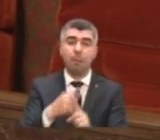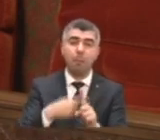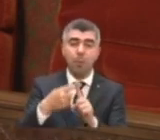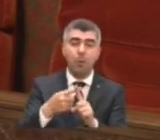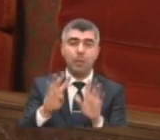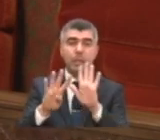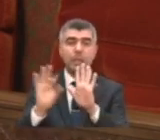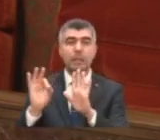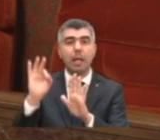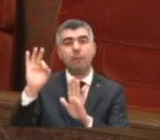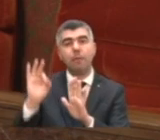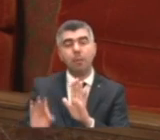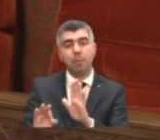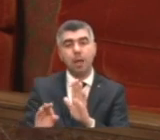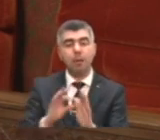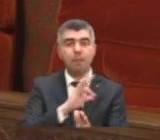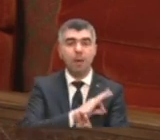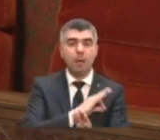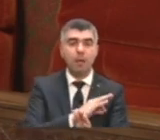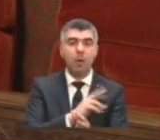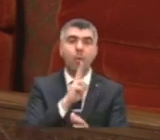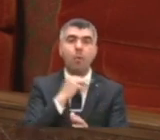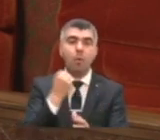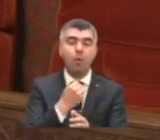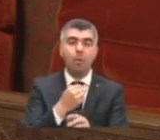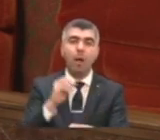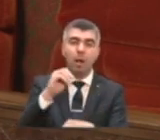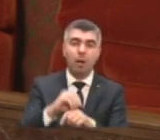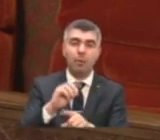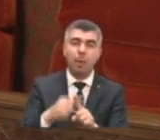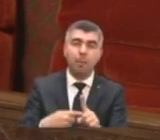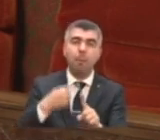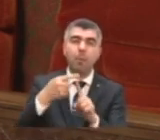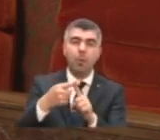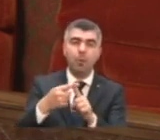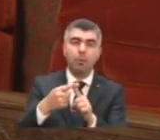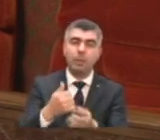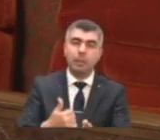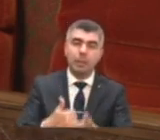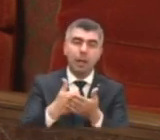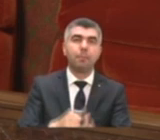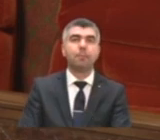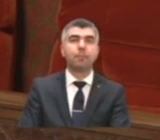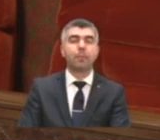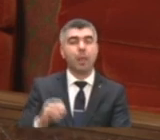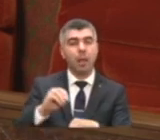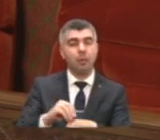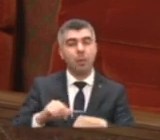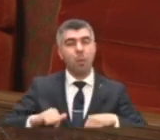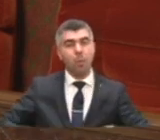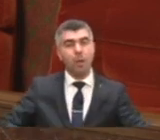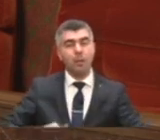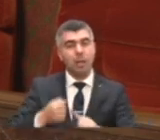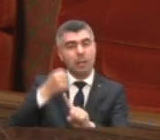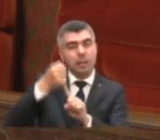90% من المستهدفين، وتدرس الحكومة إمكانية الرفع من قيمة هذا الدعم. كما تنكبر الوزارة على دراسة